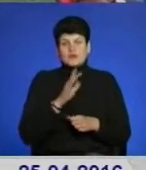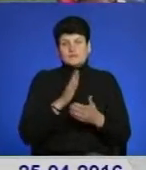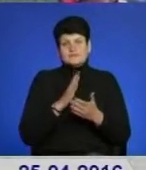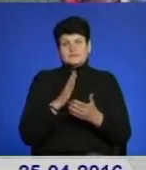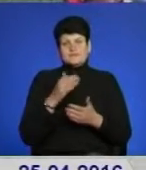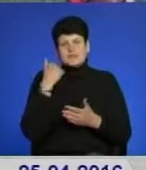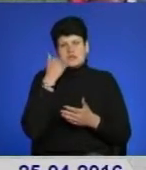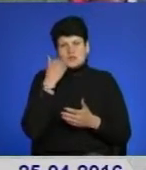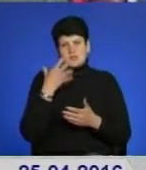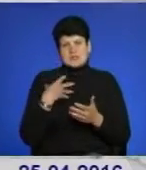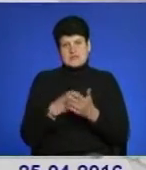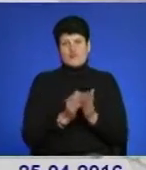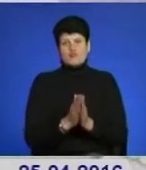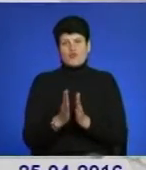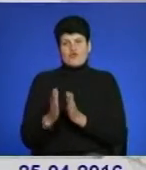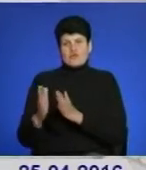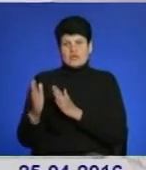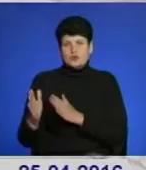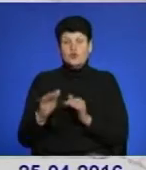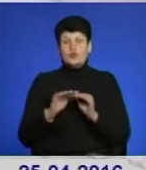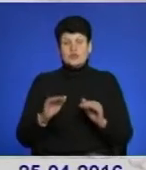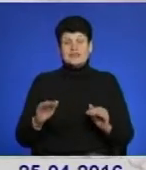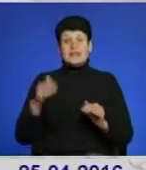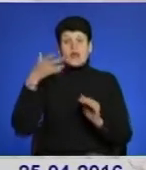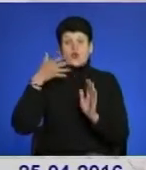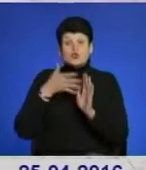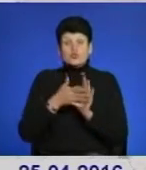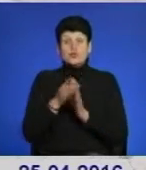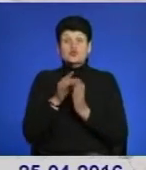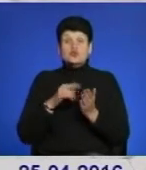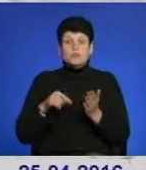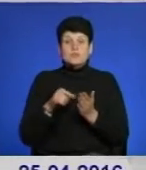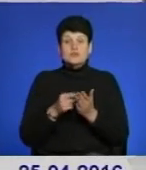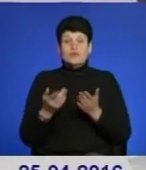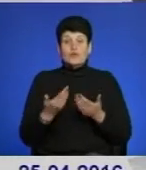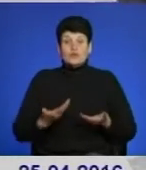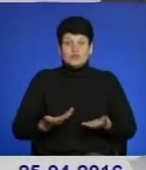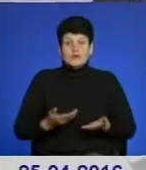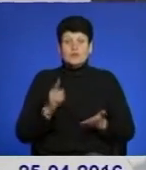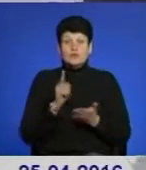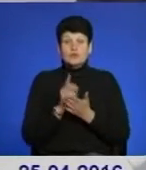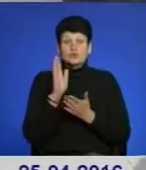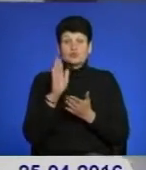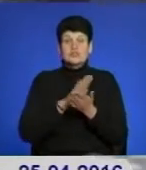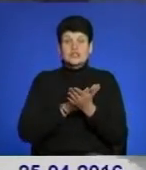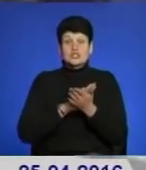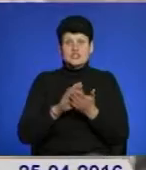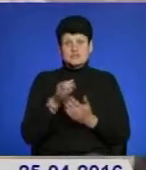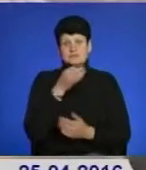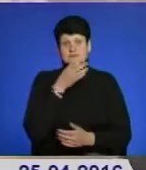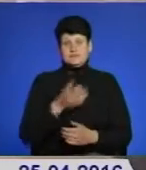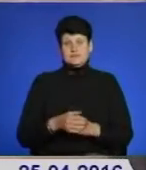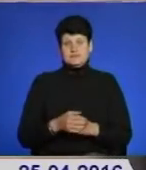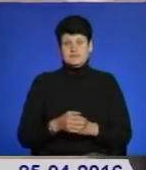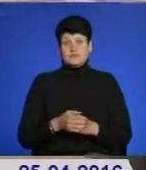соромно за свою поведінку. Адже навіть діти розуміють, що місто, у якому живемо, має бути чистим і привабливим. Вони